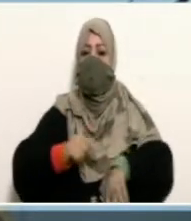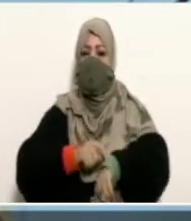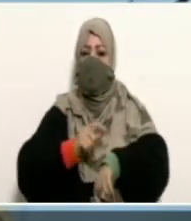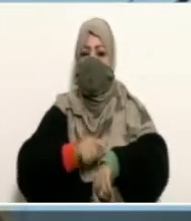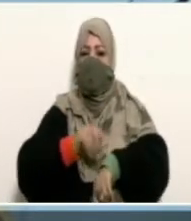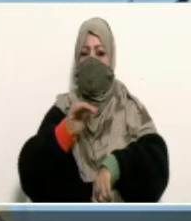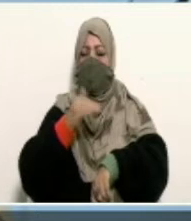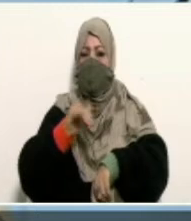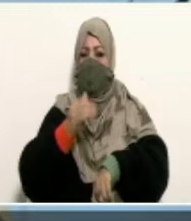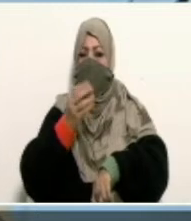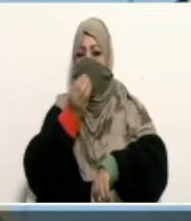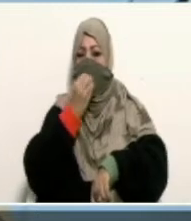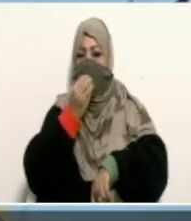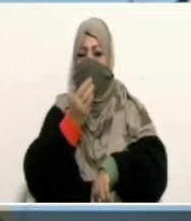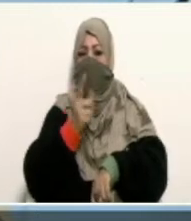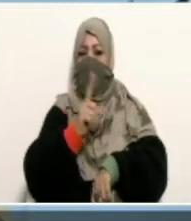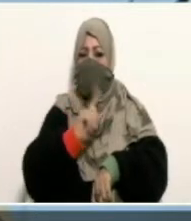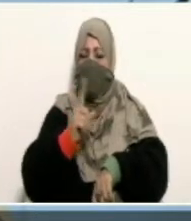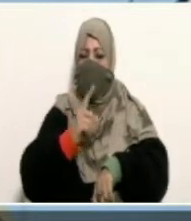مثلا يغتسل